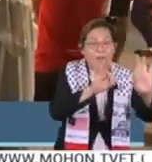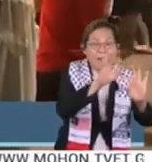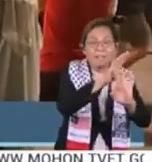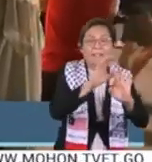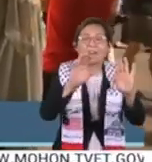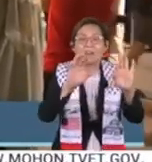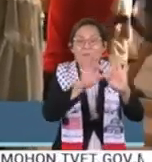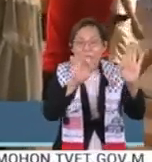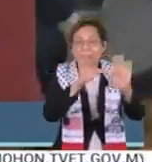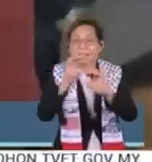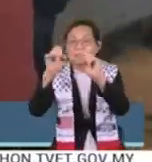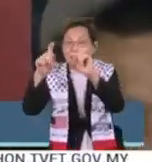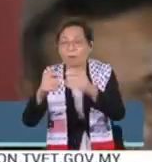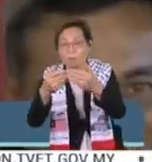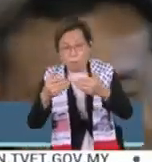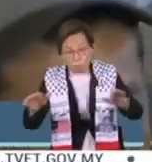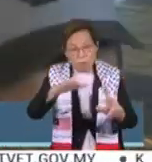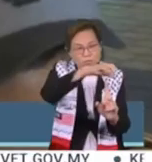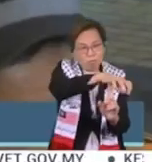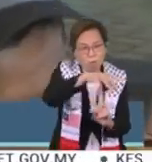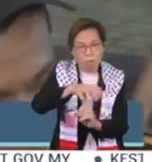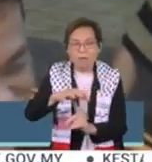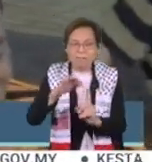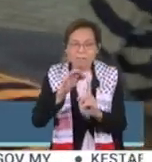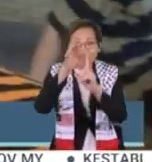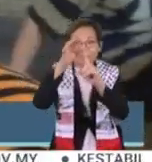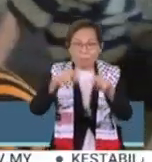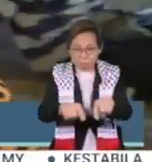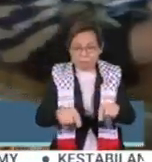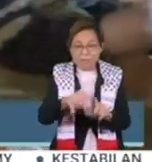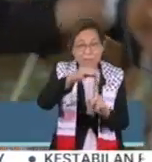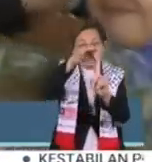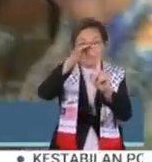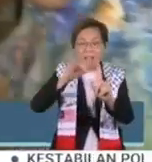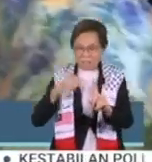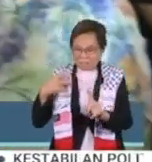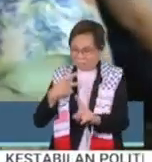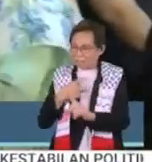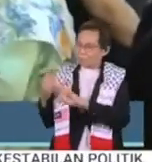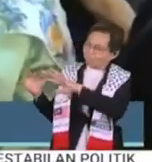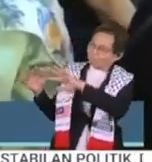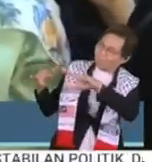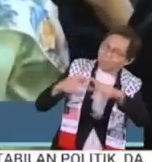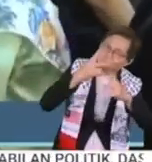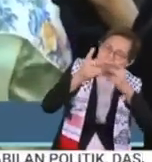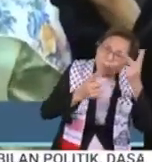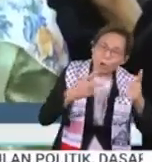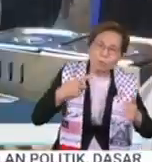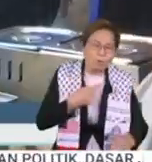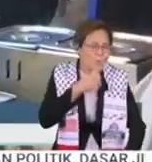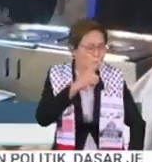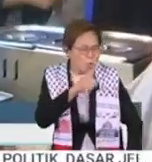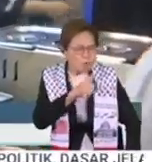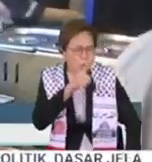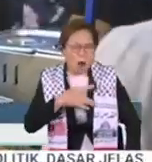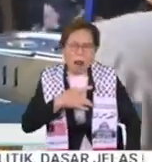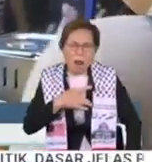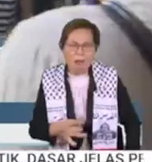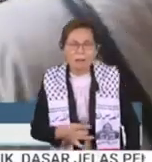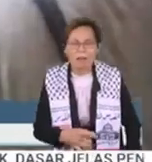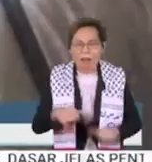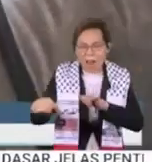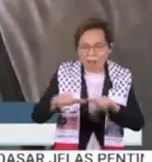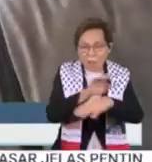I think it's very special place to come to visit and we really like it.